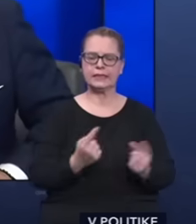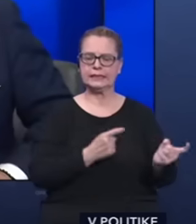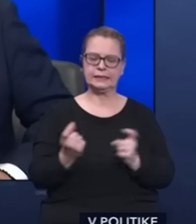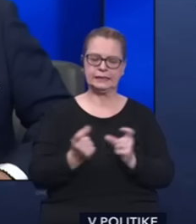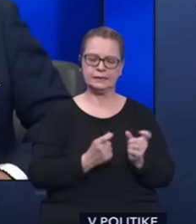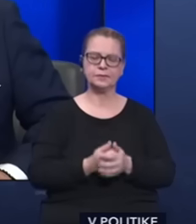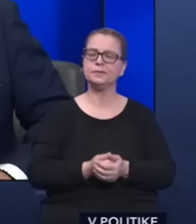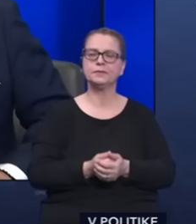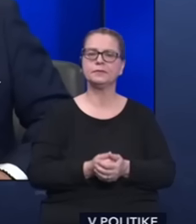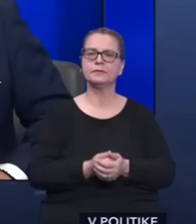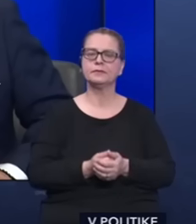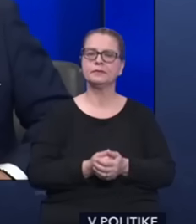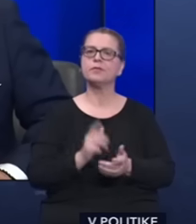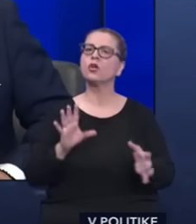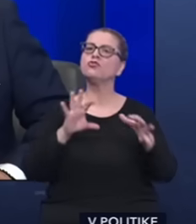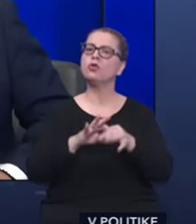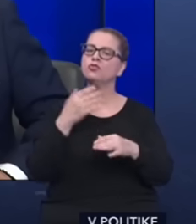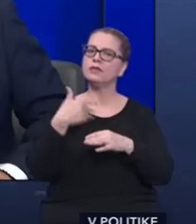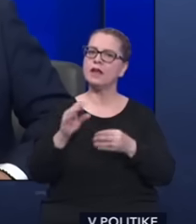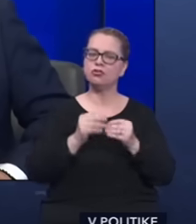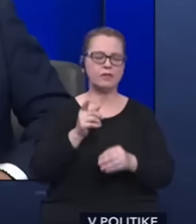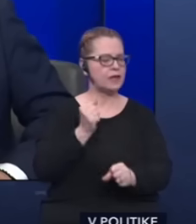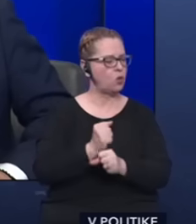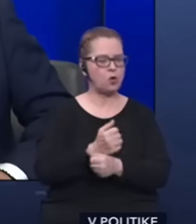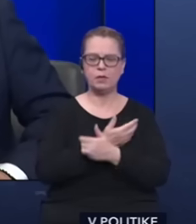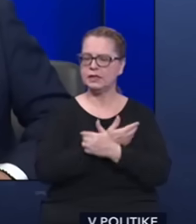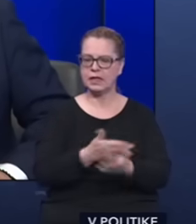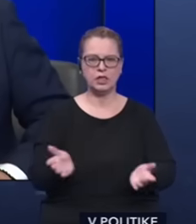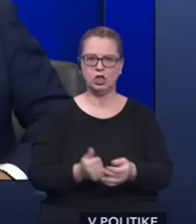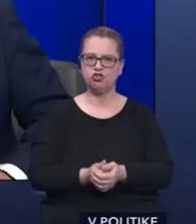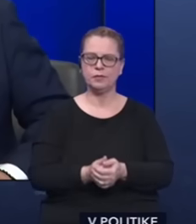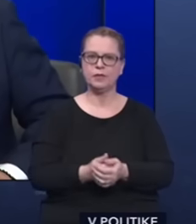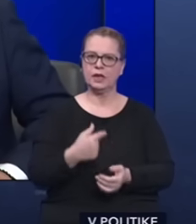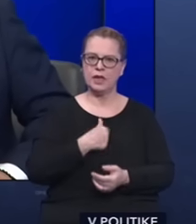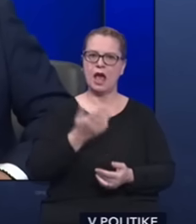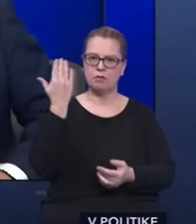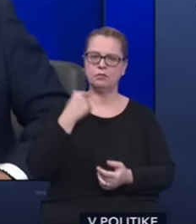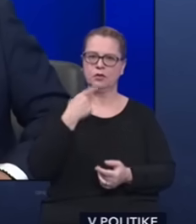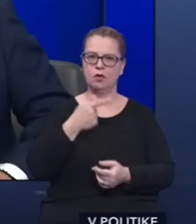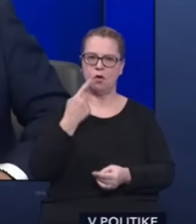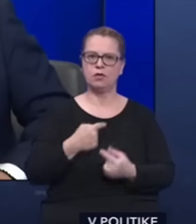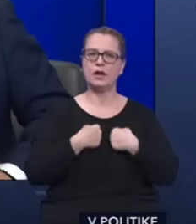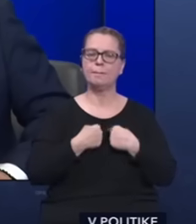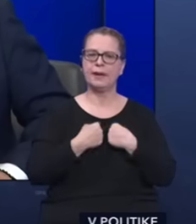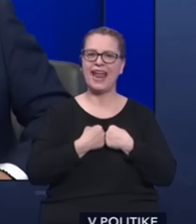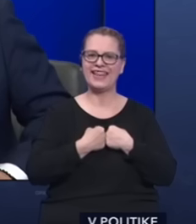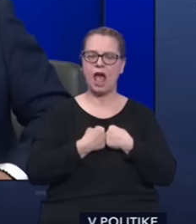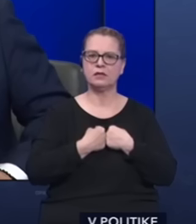Čo sa týka ďalších vecí. Neurobili ste nič a... Ja som vždy hovoril, pre nás